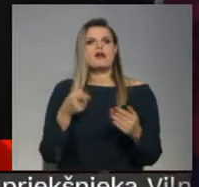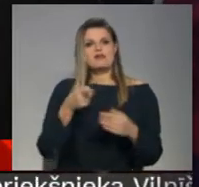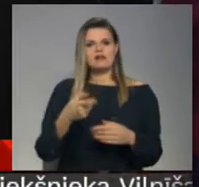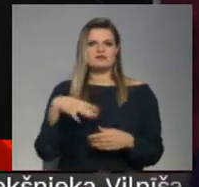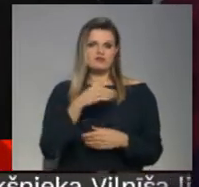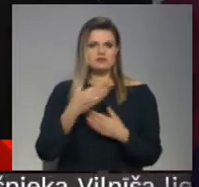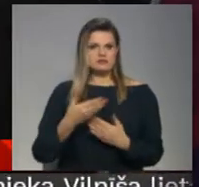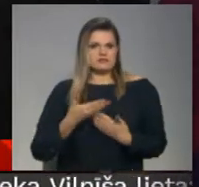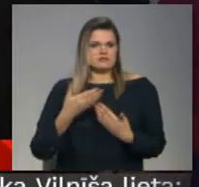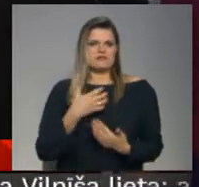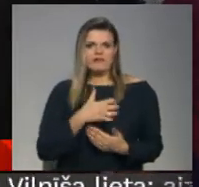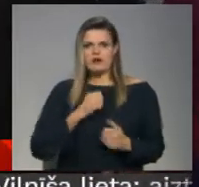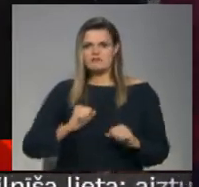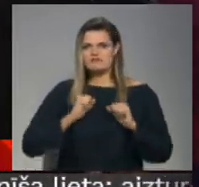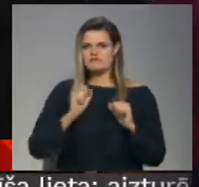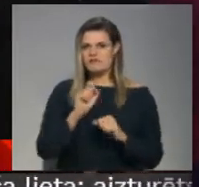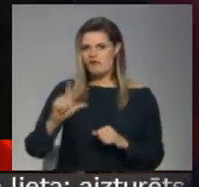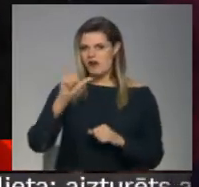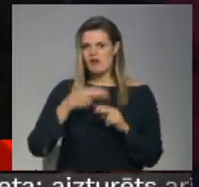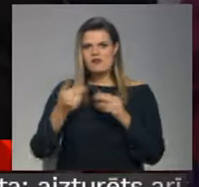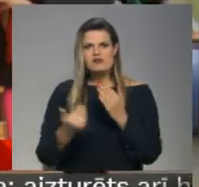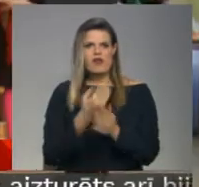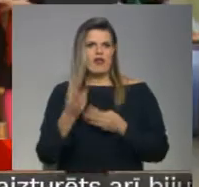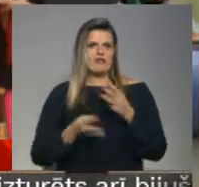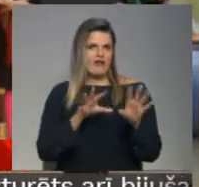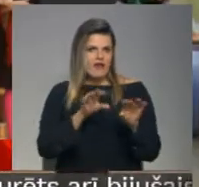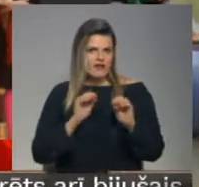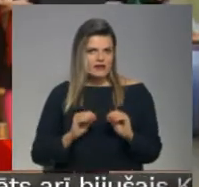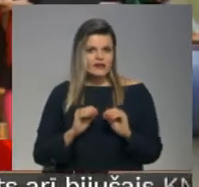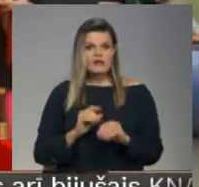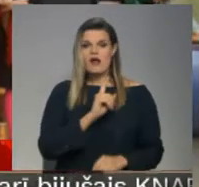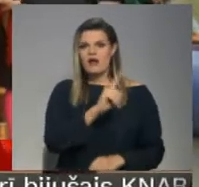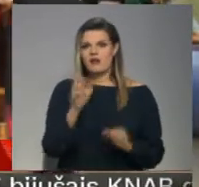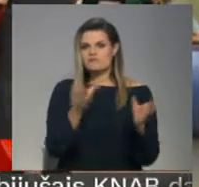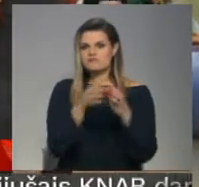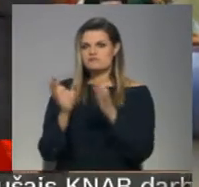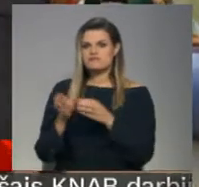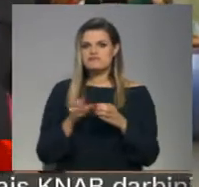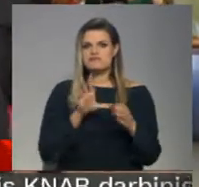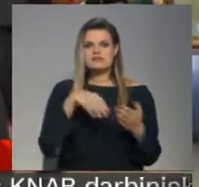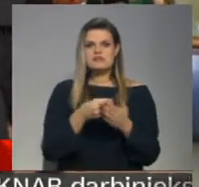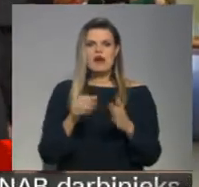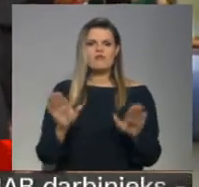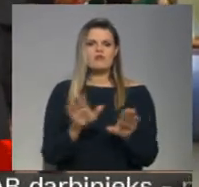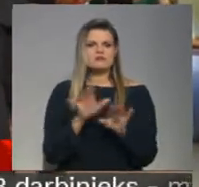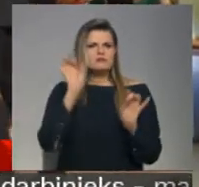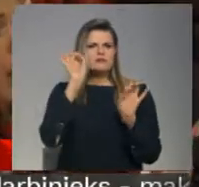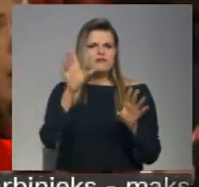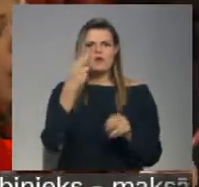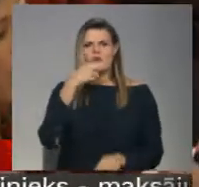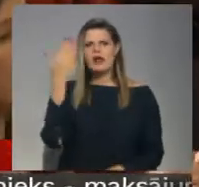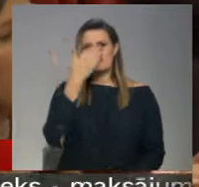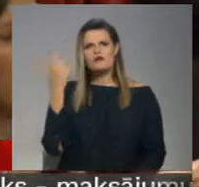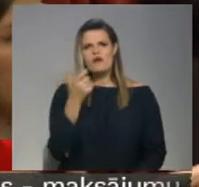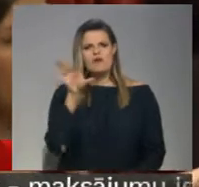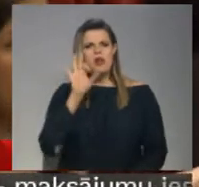mums tā savākties, saņemties un tādu jaunu enerģiju. Katrs kolektīvs izpilda savu kora hitu, dziesmu no